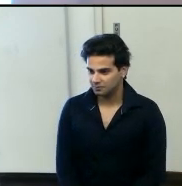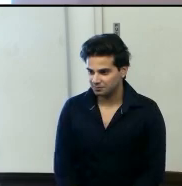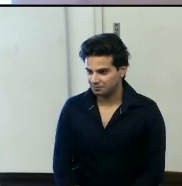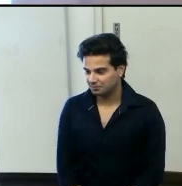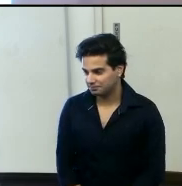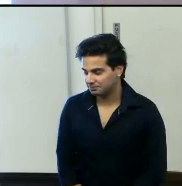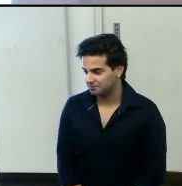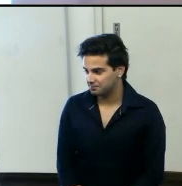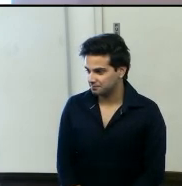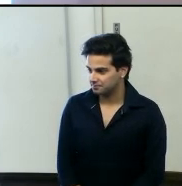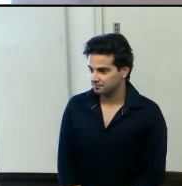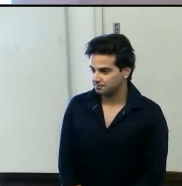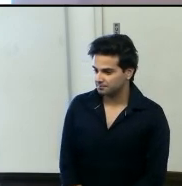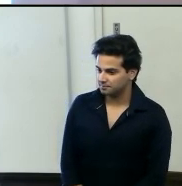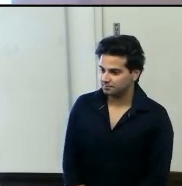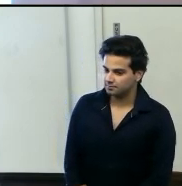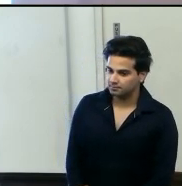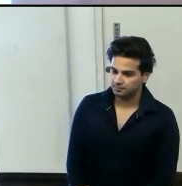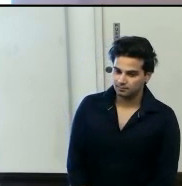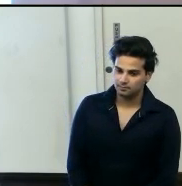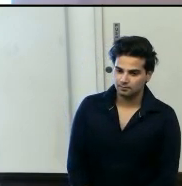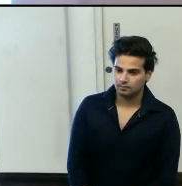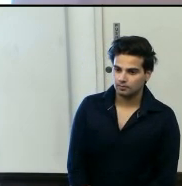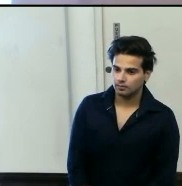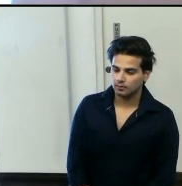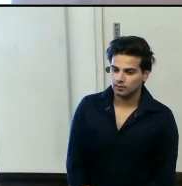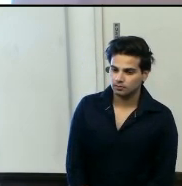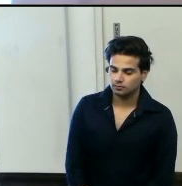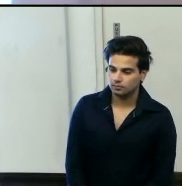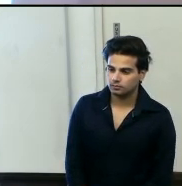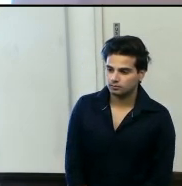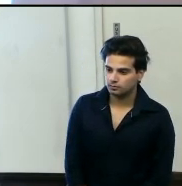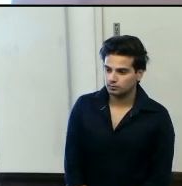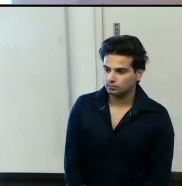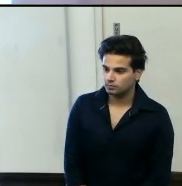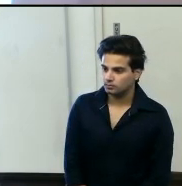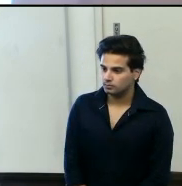ನಡೆದೇ ಇತ್ತು ಅಲ್ಲಿ ನಾನಿರಲಿಲ್ಲ ಇಂದ್ರ ನೀನಿರಲಿಲ್ಲ. ಸಭೆಯಲ್ಲಿ.